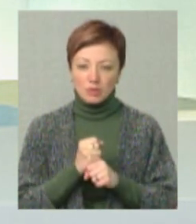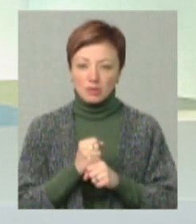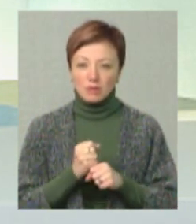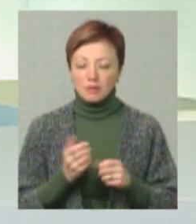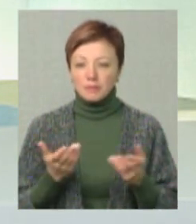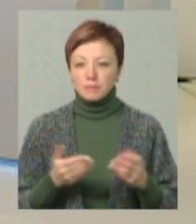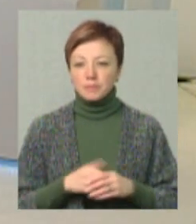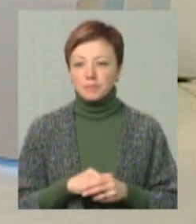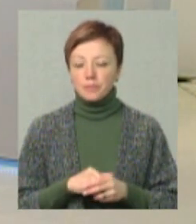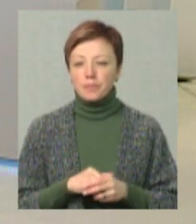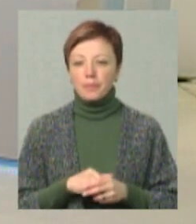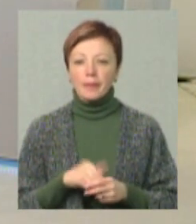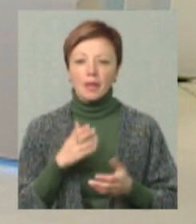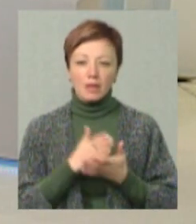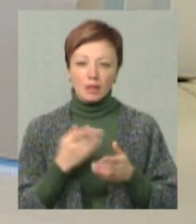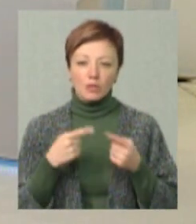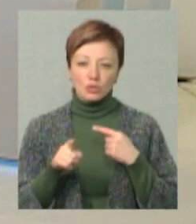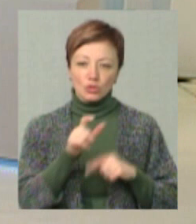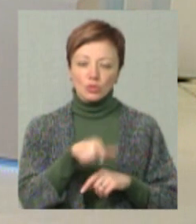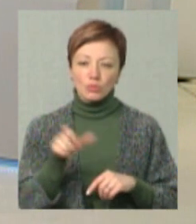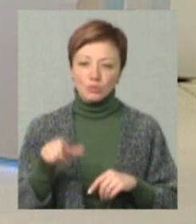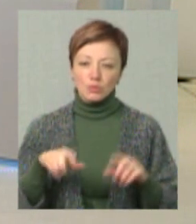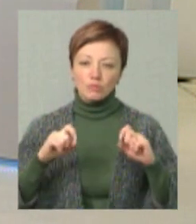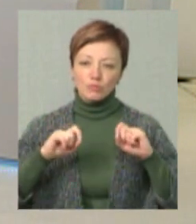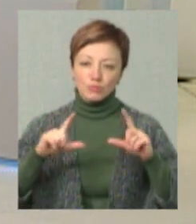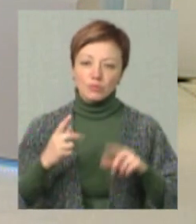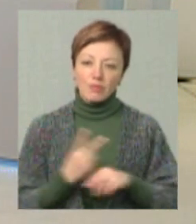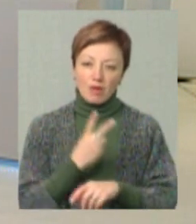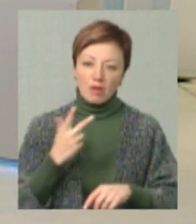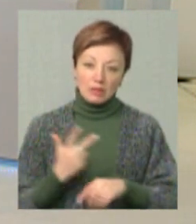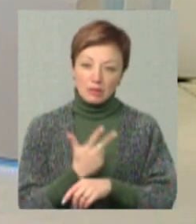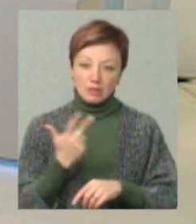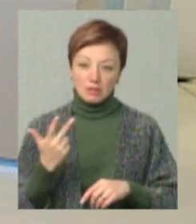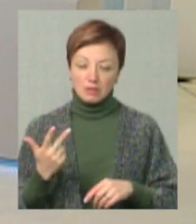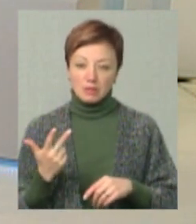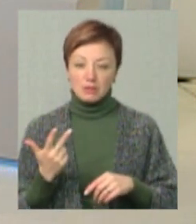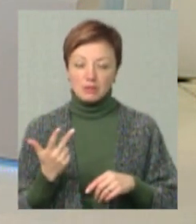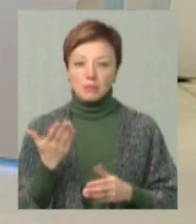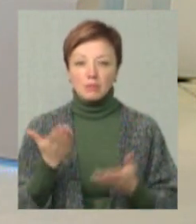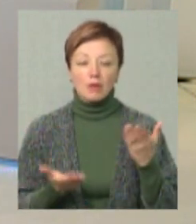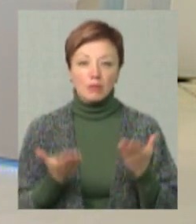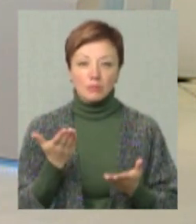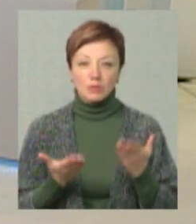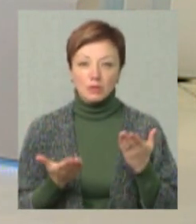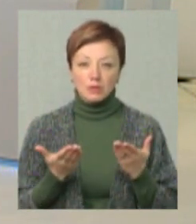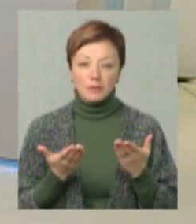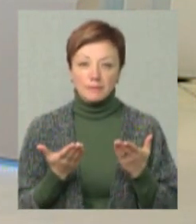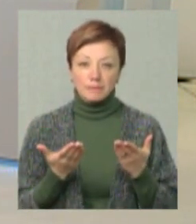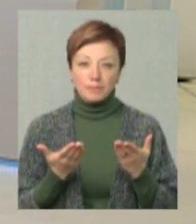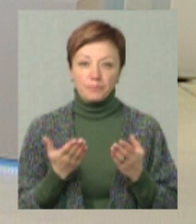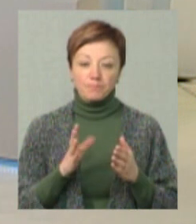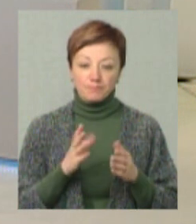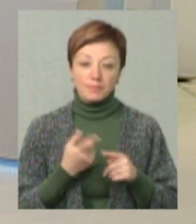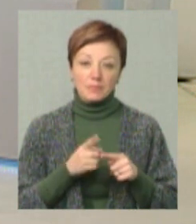швидше квартира амортизується. Ну, але є й інші люди, які піднімають вдвічі і втричі. Власне, мабуть, за